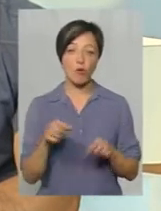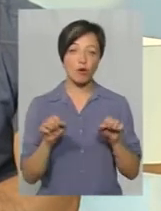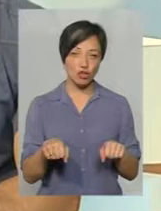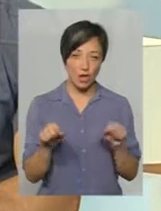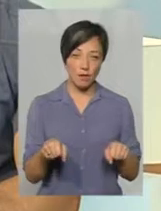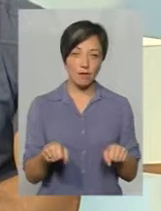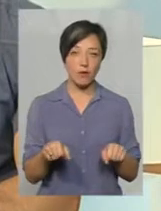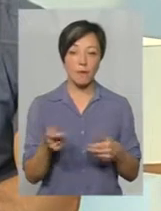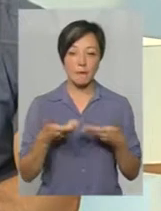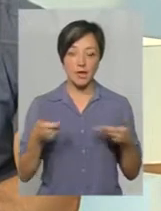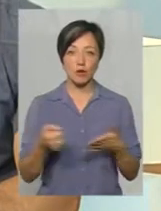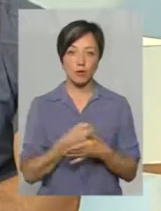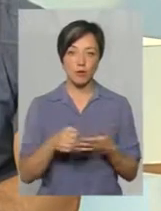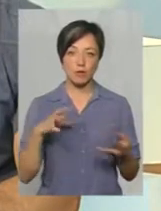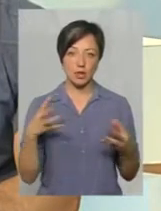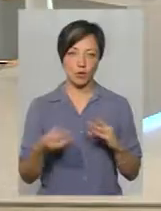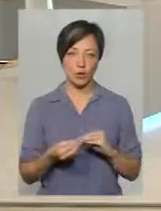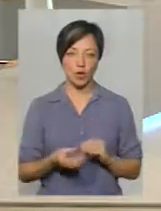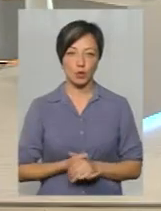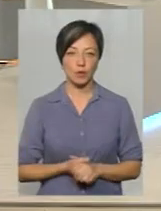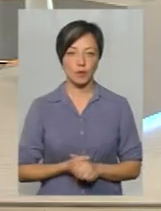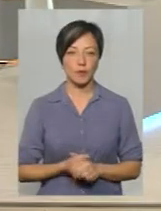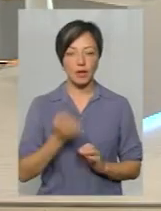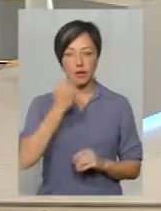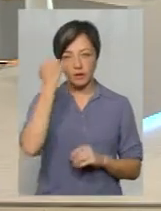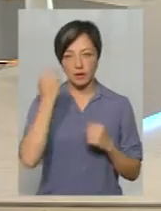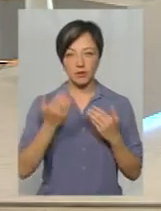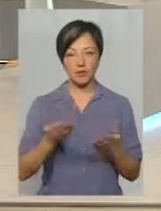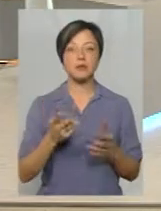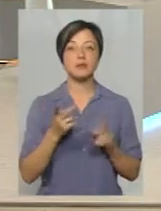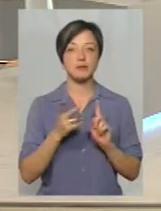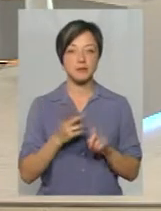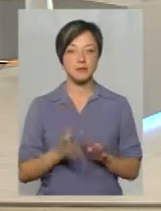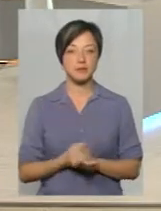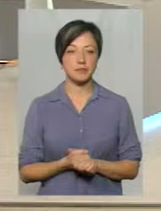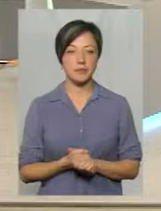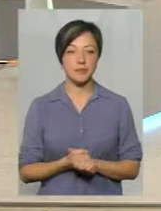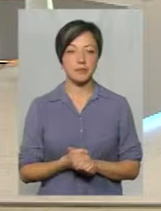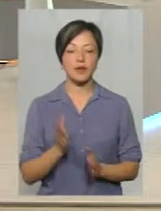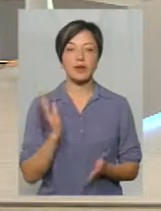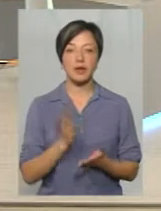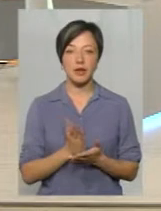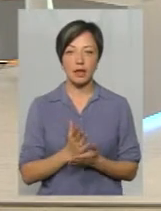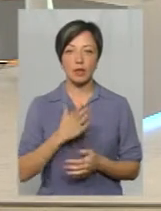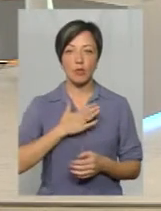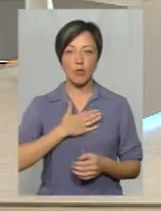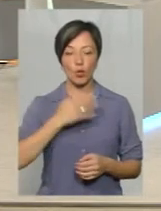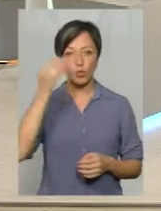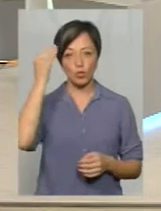можливо, ми доб'ємося результату. Дякую. Пане Романе, прошу вас. Ну, тут є, на мою